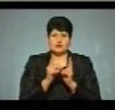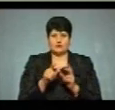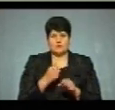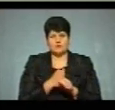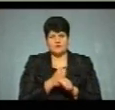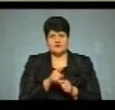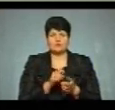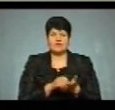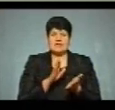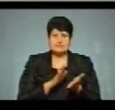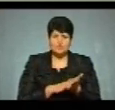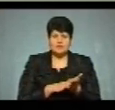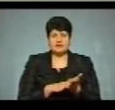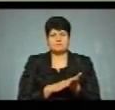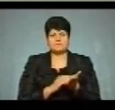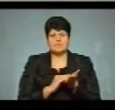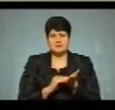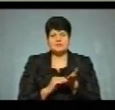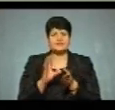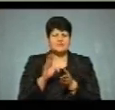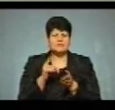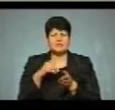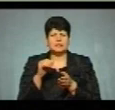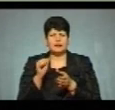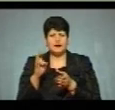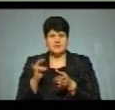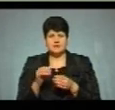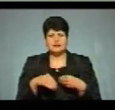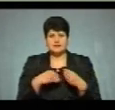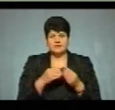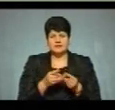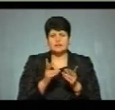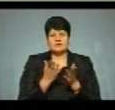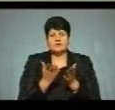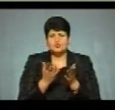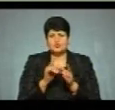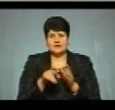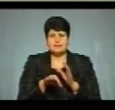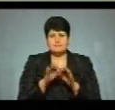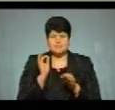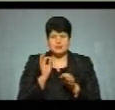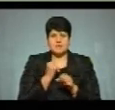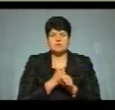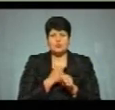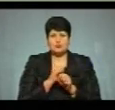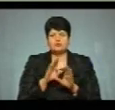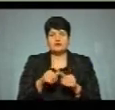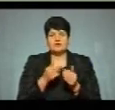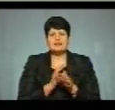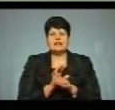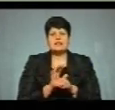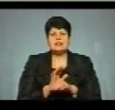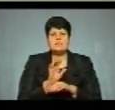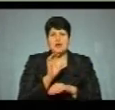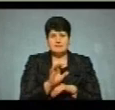Вони будуть реєструвати, фіксувати всі дані, і якщо людині підбереться робота, будуть давати направлення